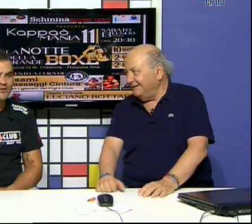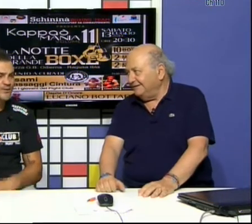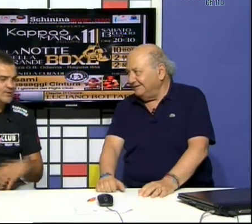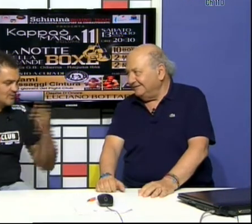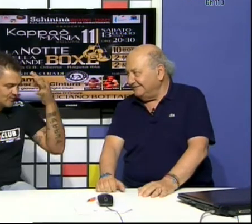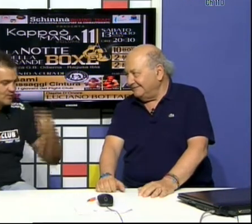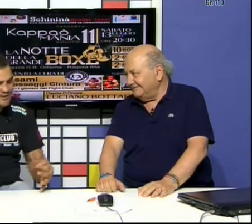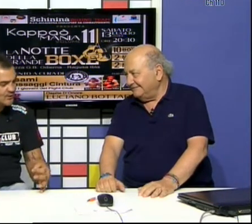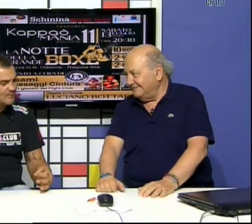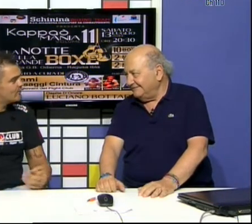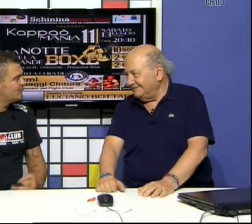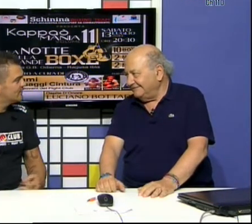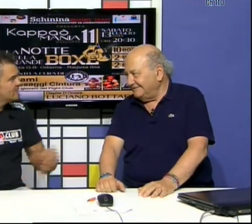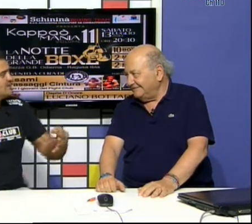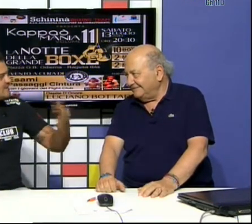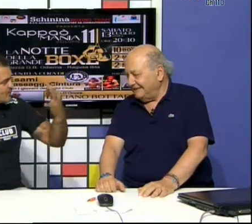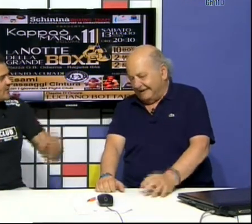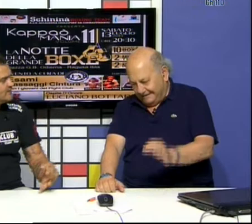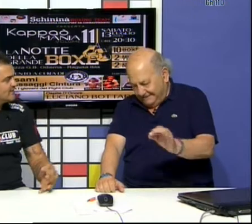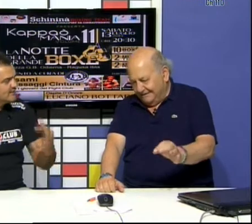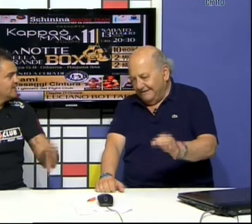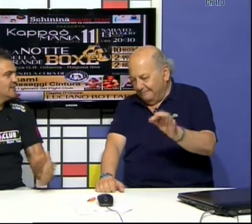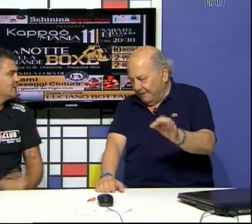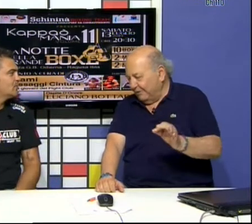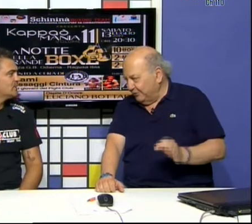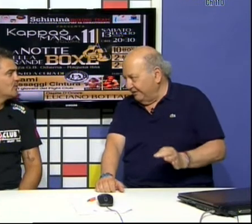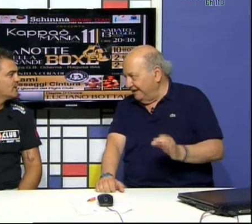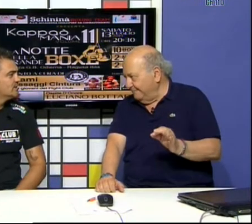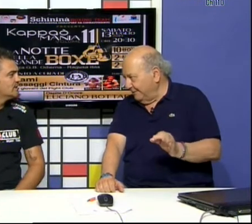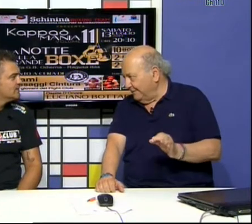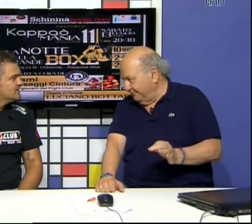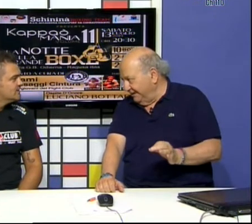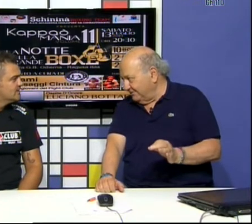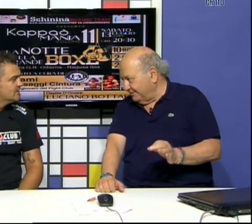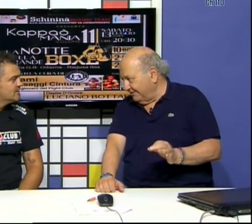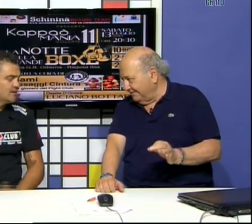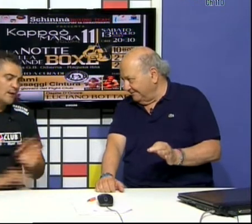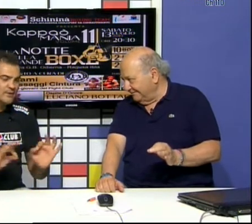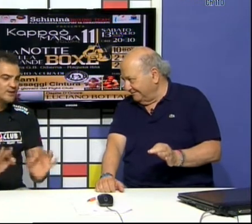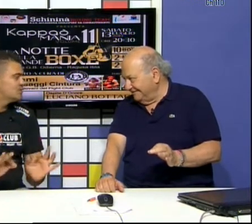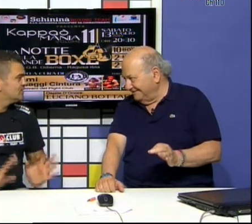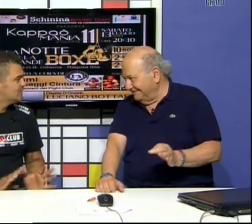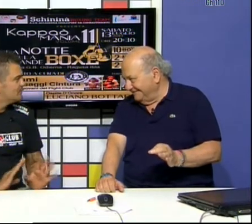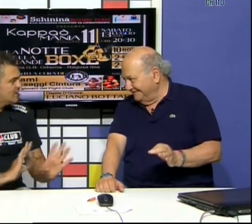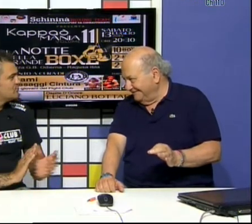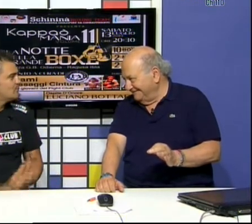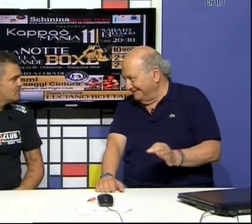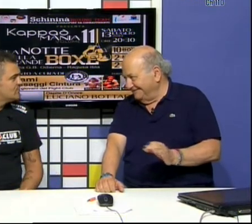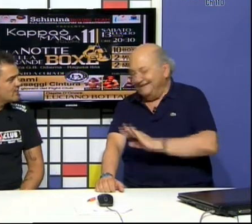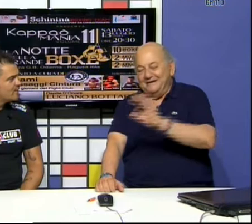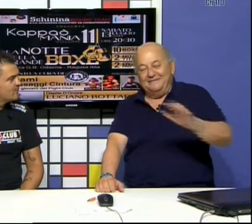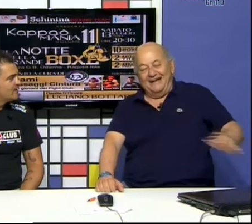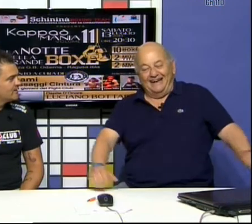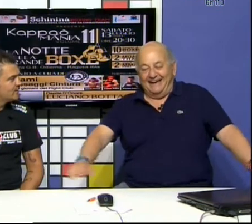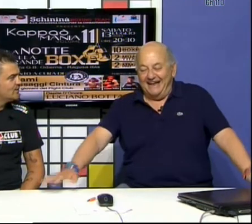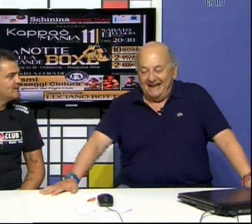no, ho dato la parola che deve essere 40 kg, sì. Ma quando finisce, però? Appena scende dalla bilancia può